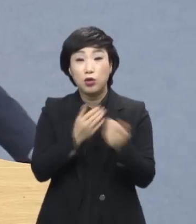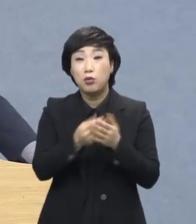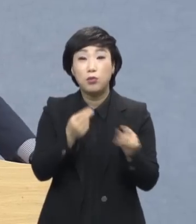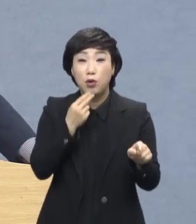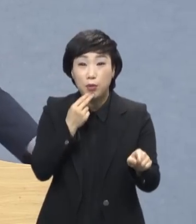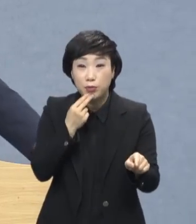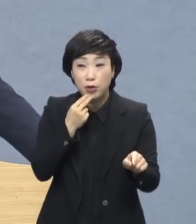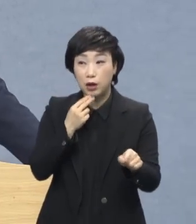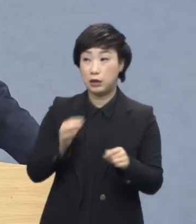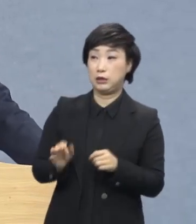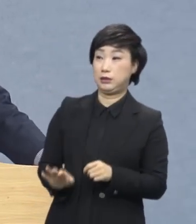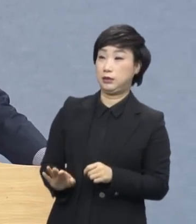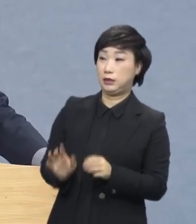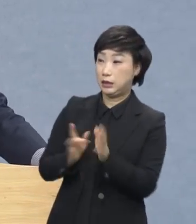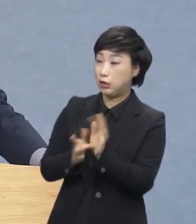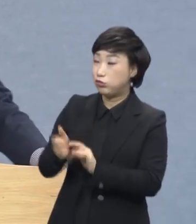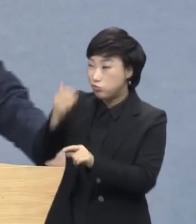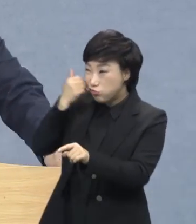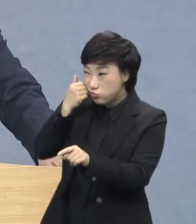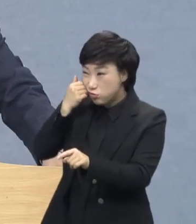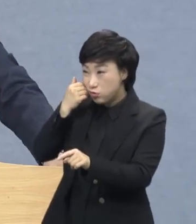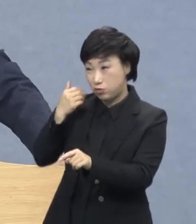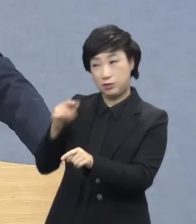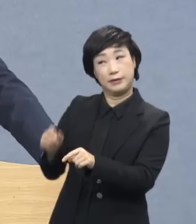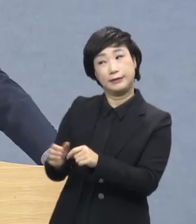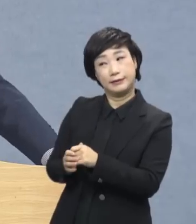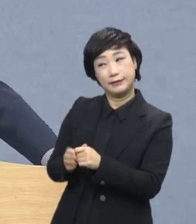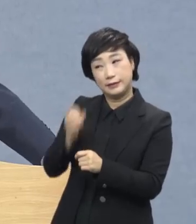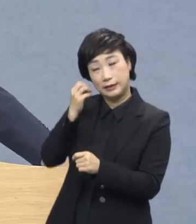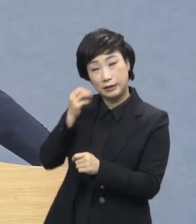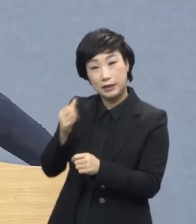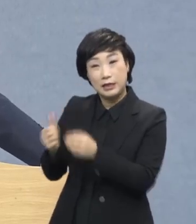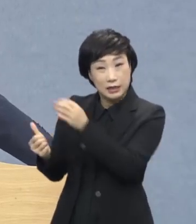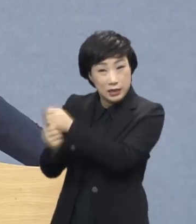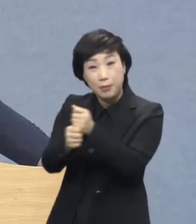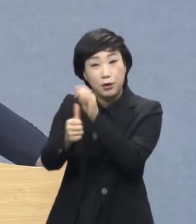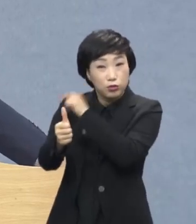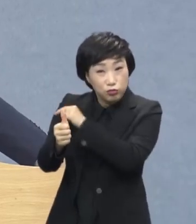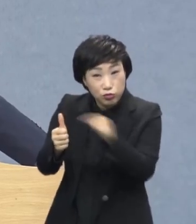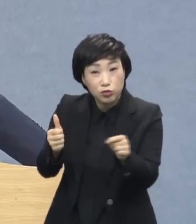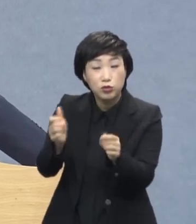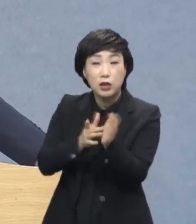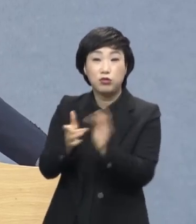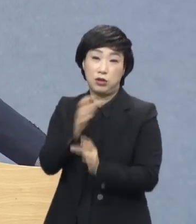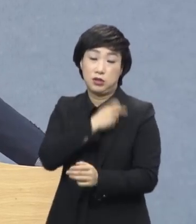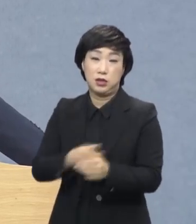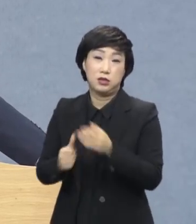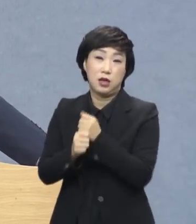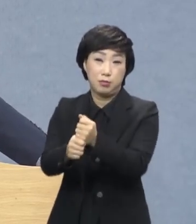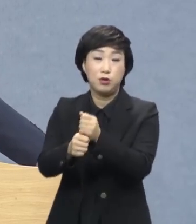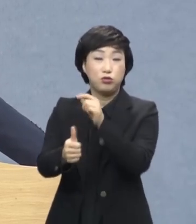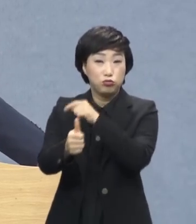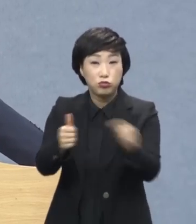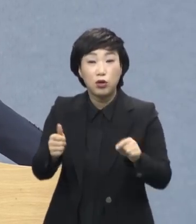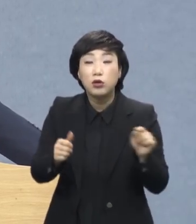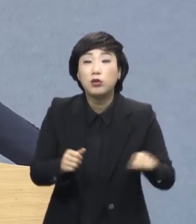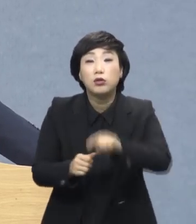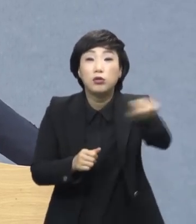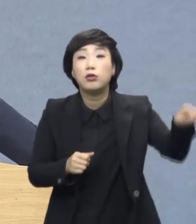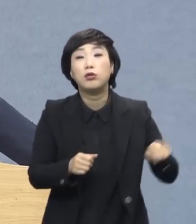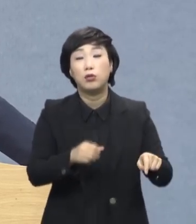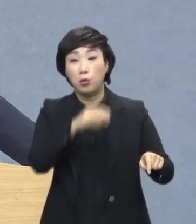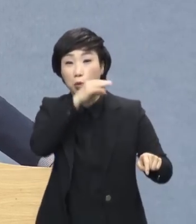없으니까 예수를 죽이고 제자들을 잡아 죽이잖아. 이것이 자기들을 옳은 줄 알고 오는